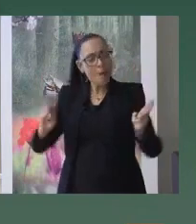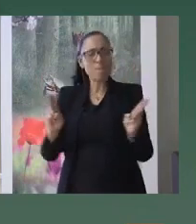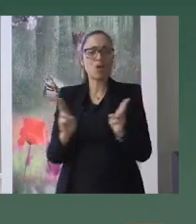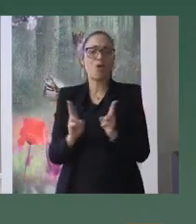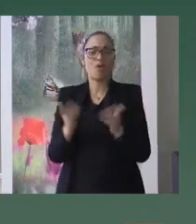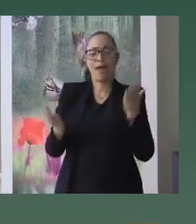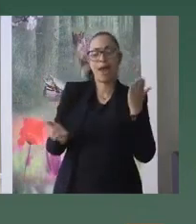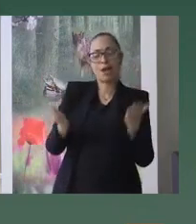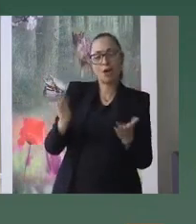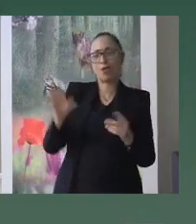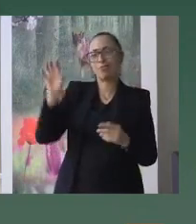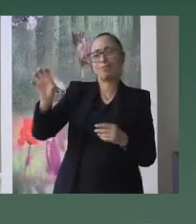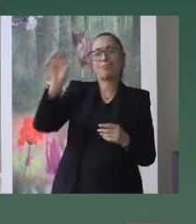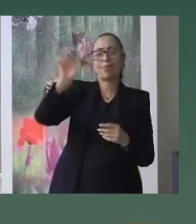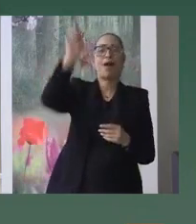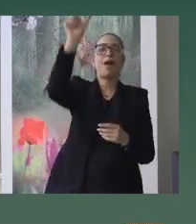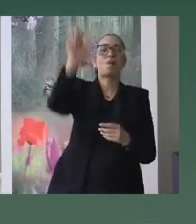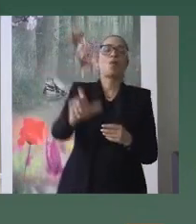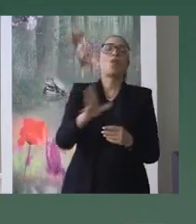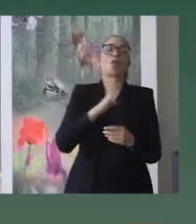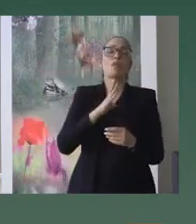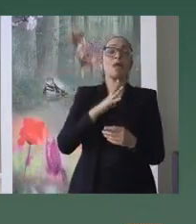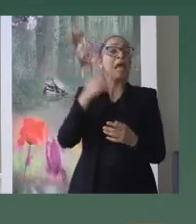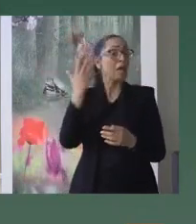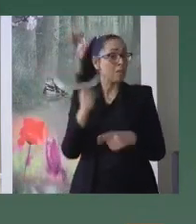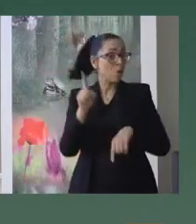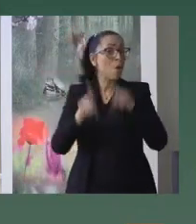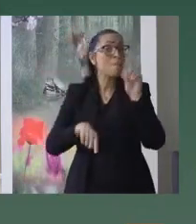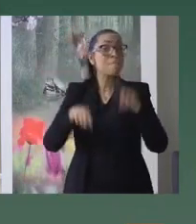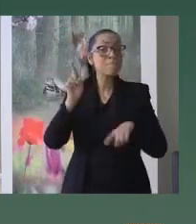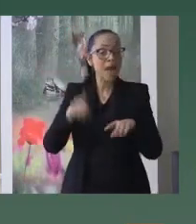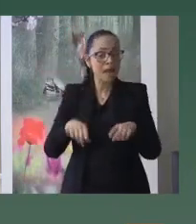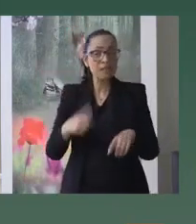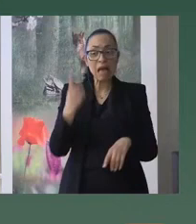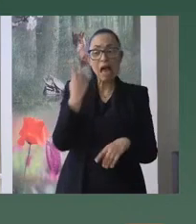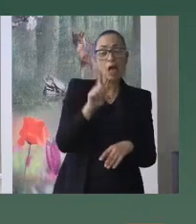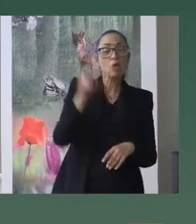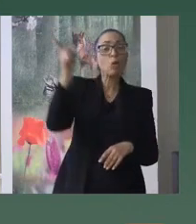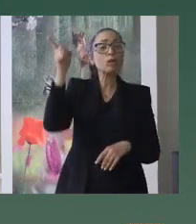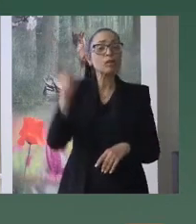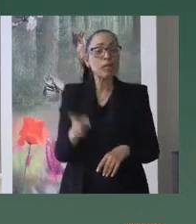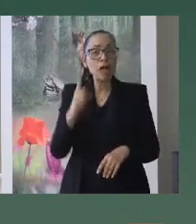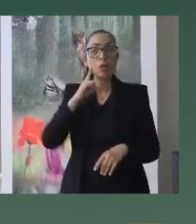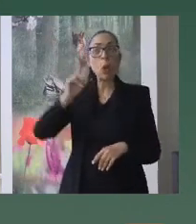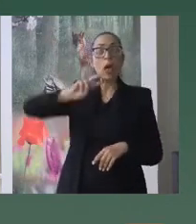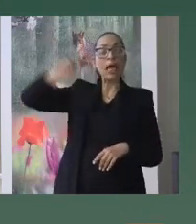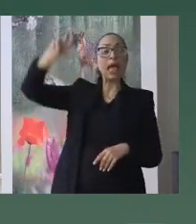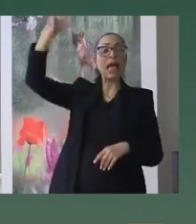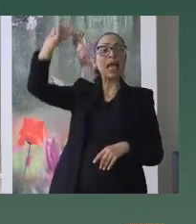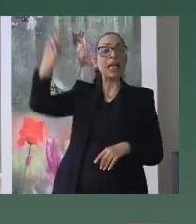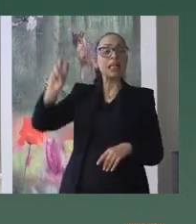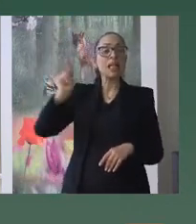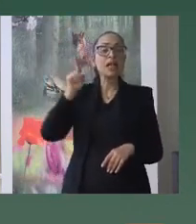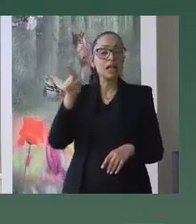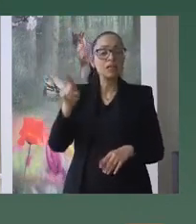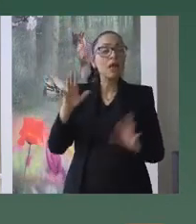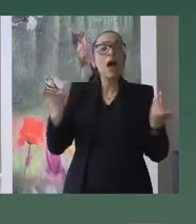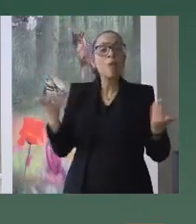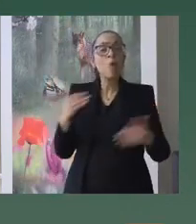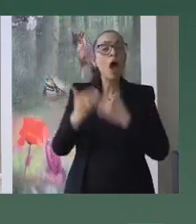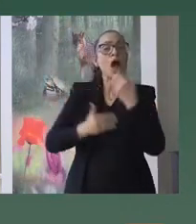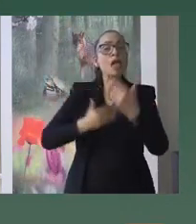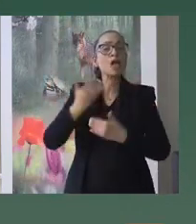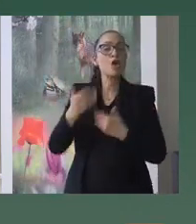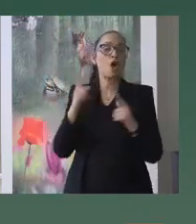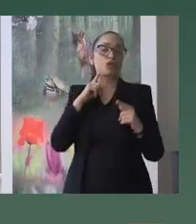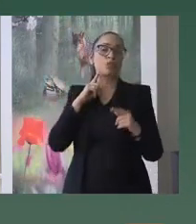αυτό αναλογικά για τον κάθε πολίτη. Υπάρχουν μέρες, ξέρετε, που 100% της ηλεκτρικής ενέργειας που χρειάζεται η χώρα παράγεται από τις ανανεώσιμες